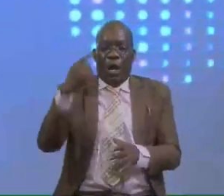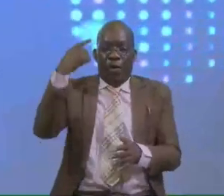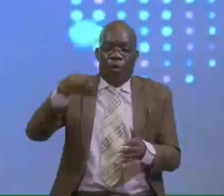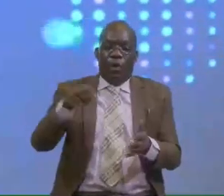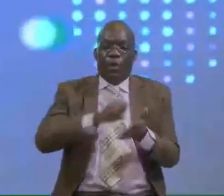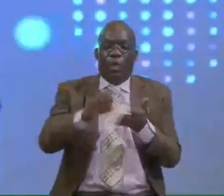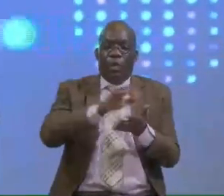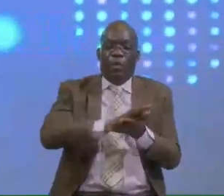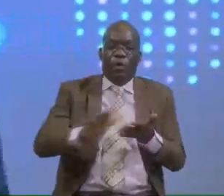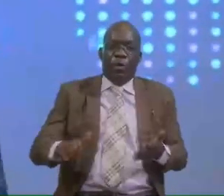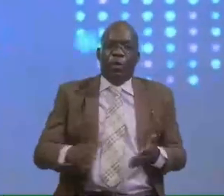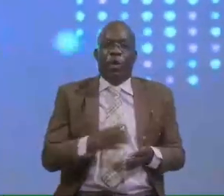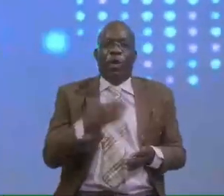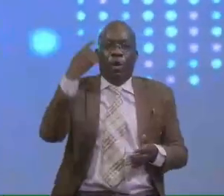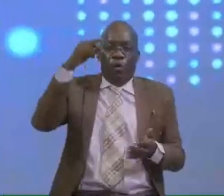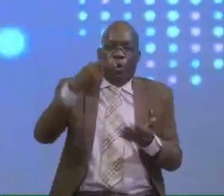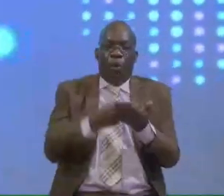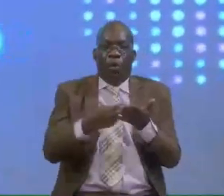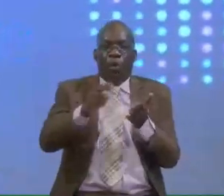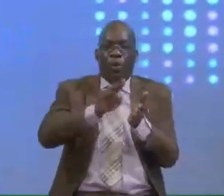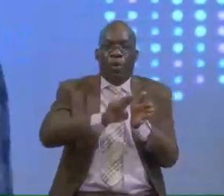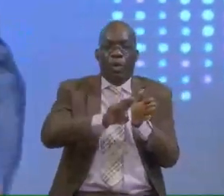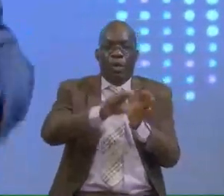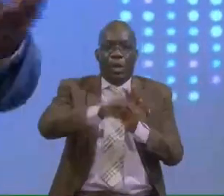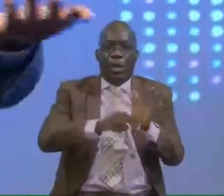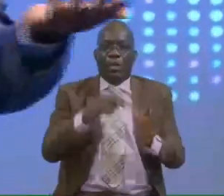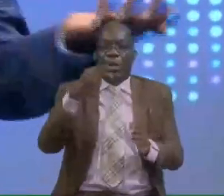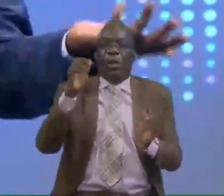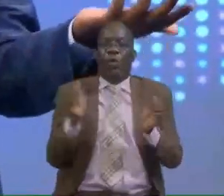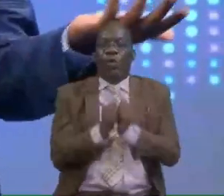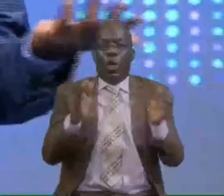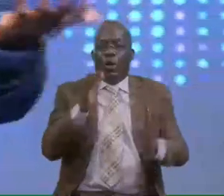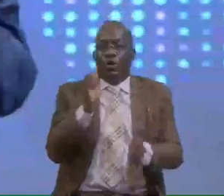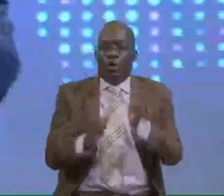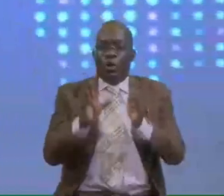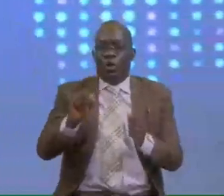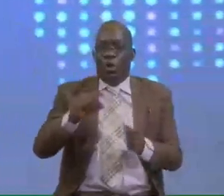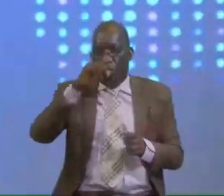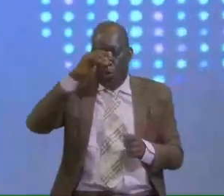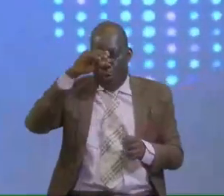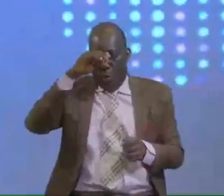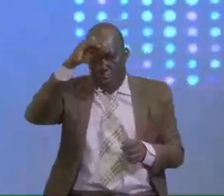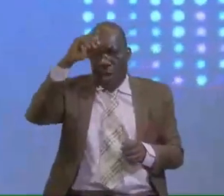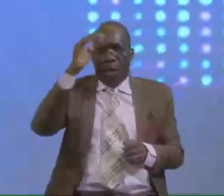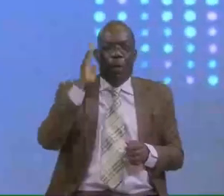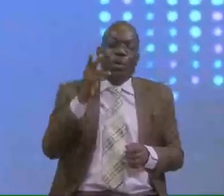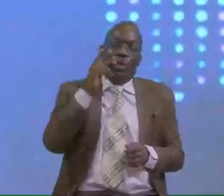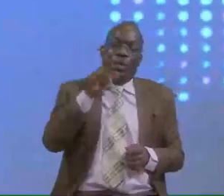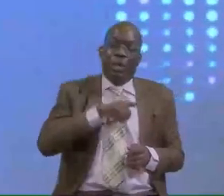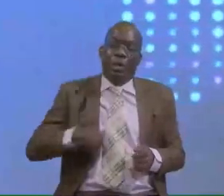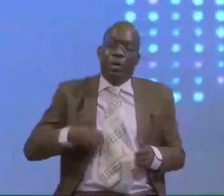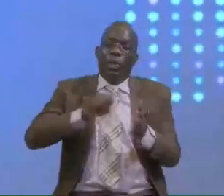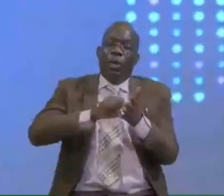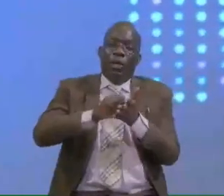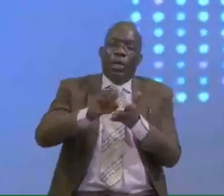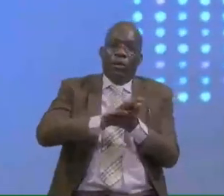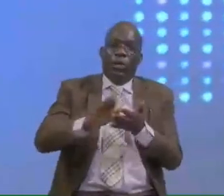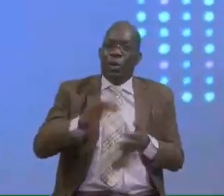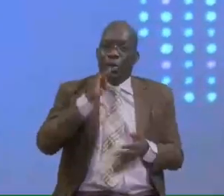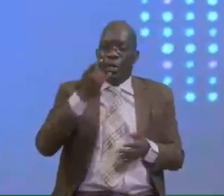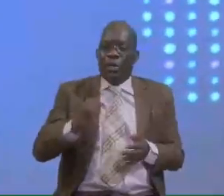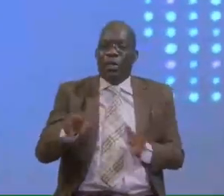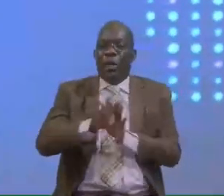pour la sainteté, sans laquelle personne ne verra le Seigneur. La sanctification est la volonté